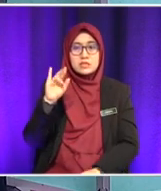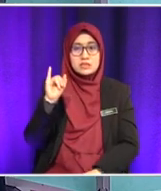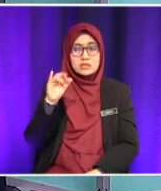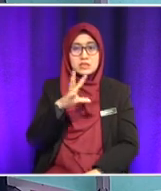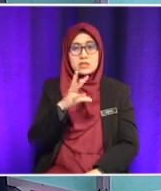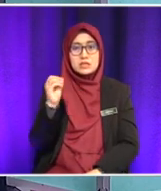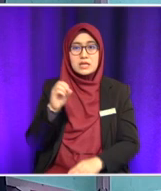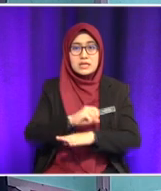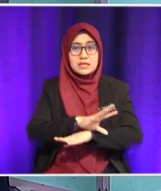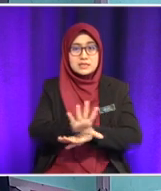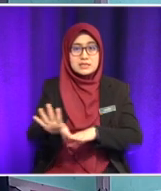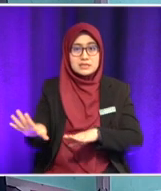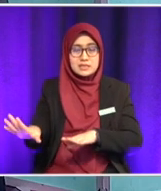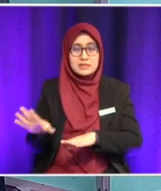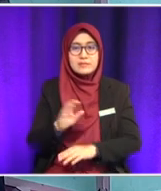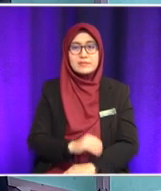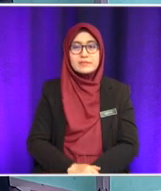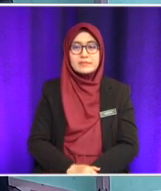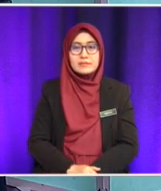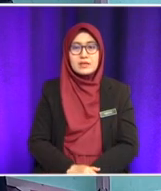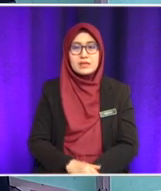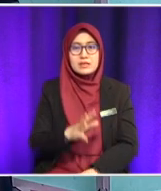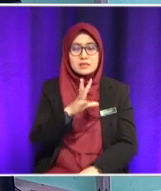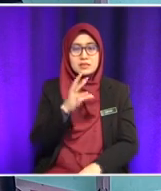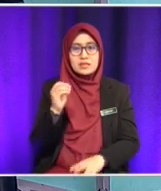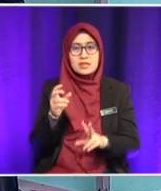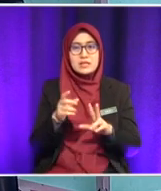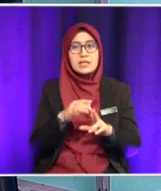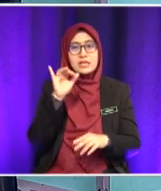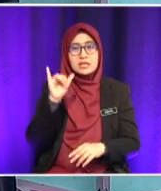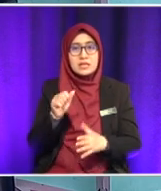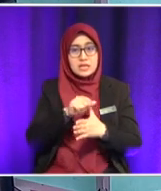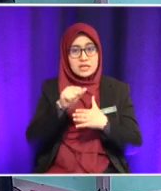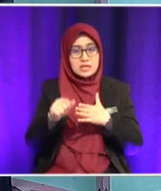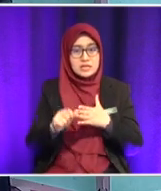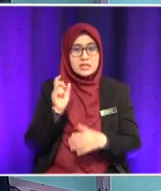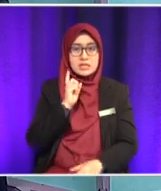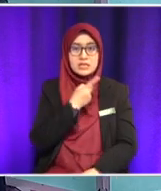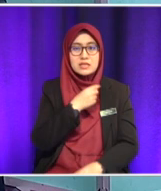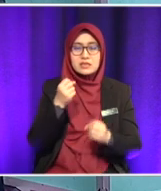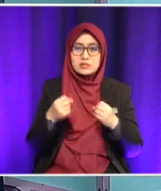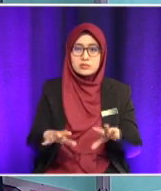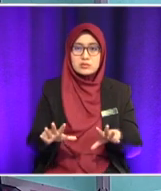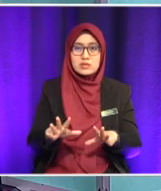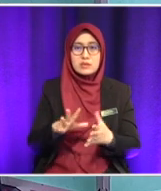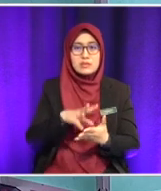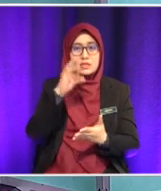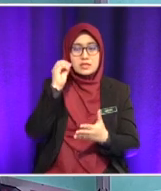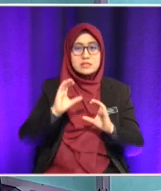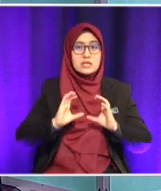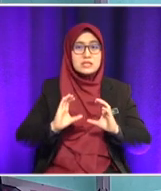menjelaskan cara mengatasi bagaimana kali ini tidak dibendung agar tidak